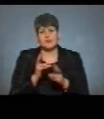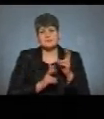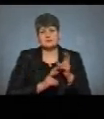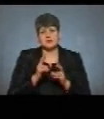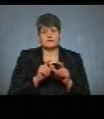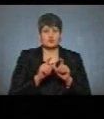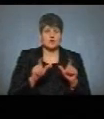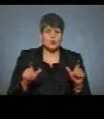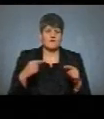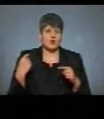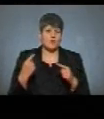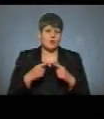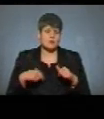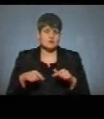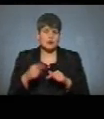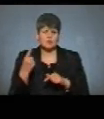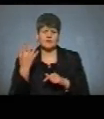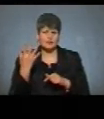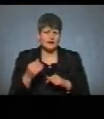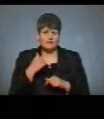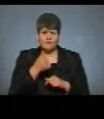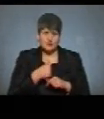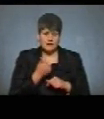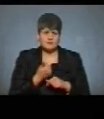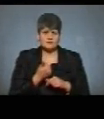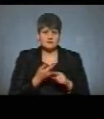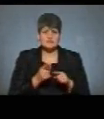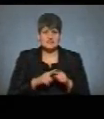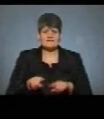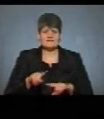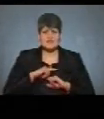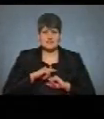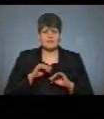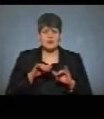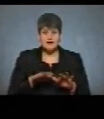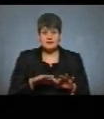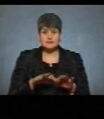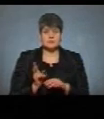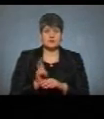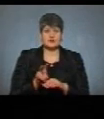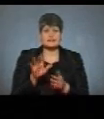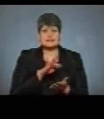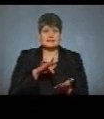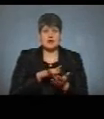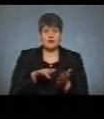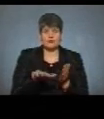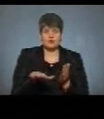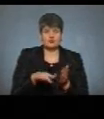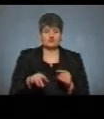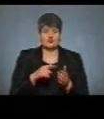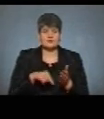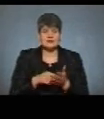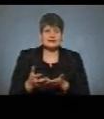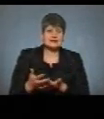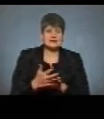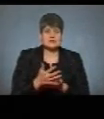основах організації, і один день в рік, це фінал акції, ми виходимо на центральній площі міст, і на вулиці, і